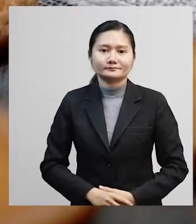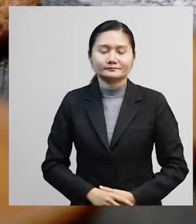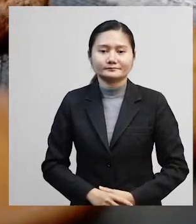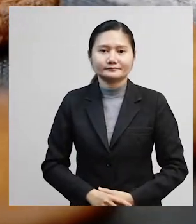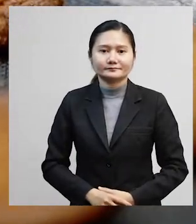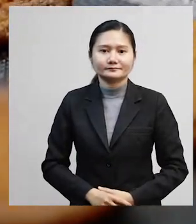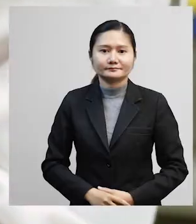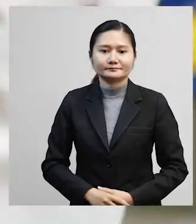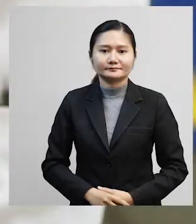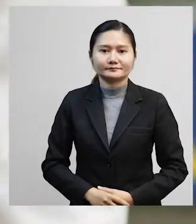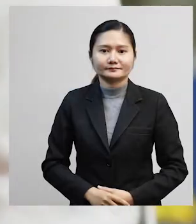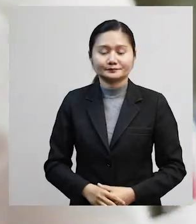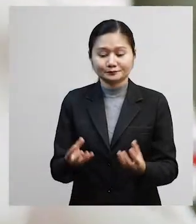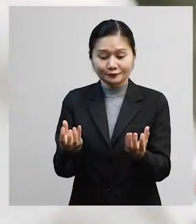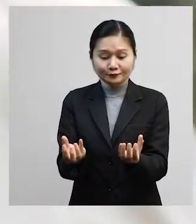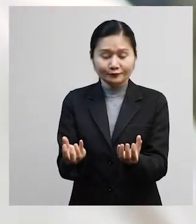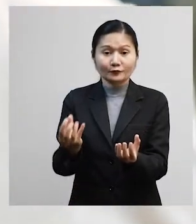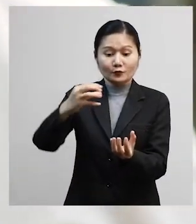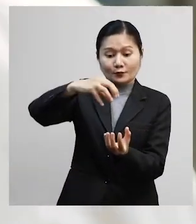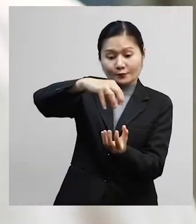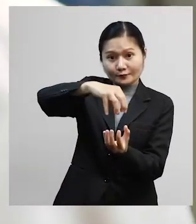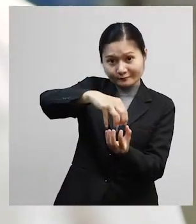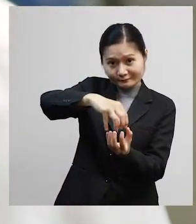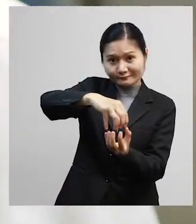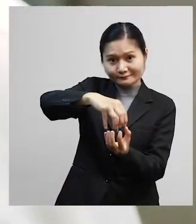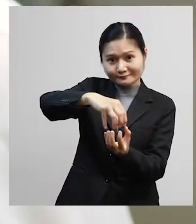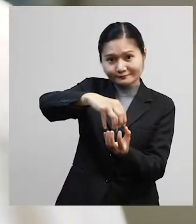เราก็เอาอีกชิ้นหนึ่งประกบนะคะ